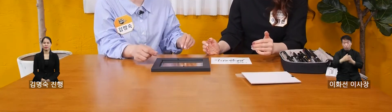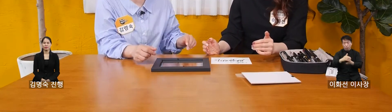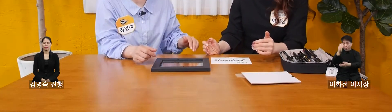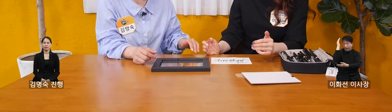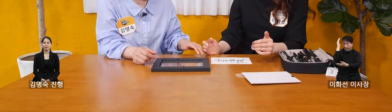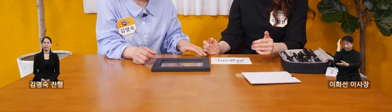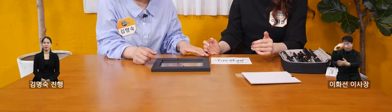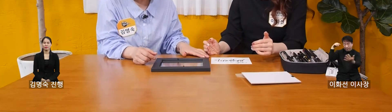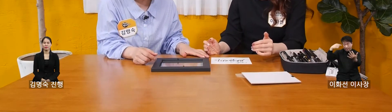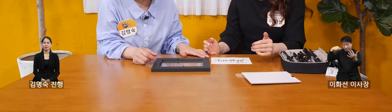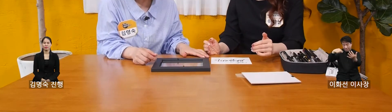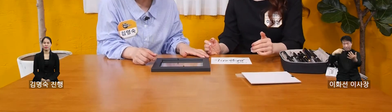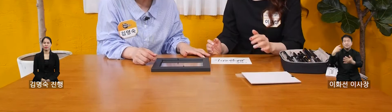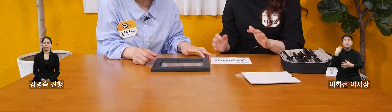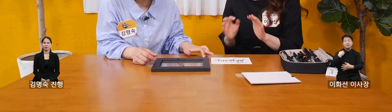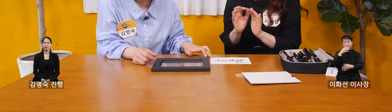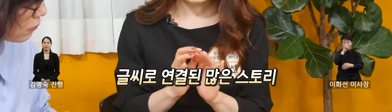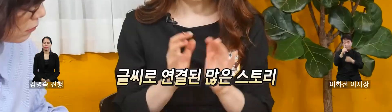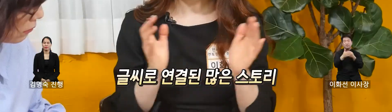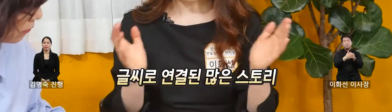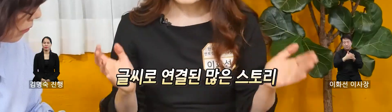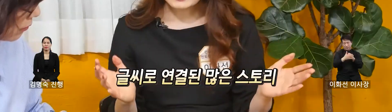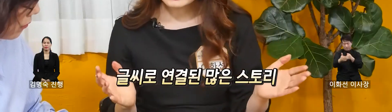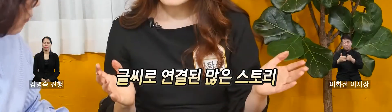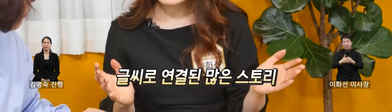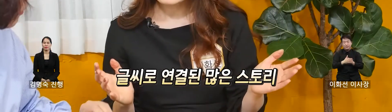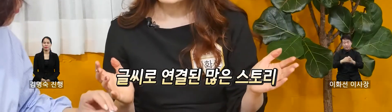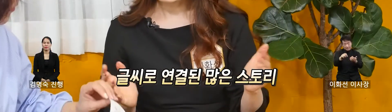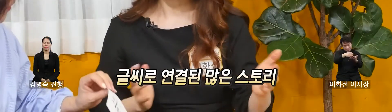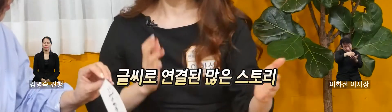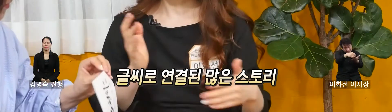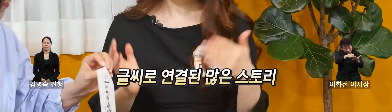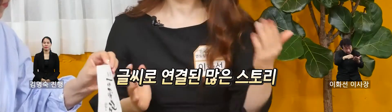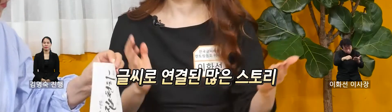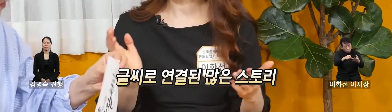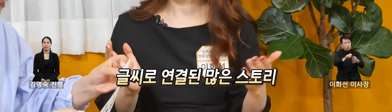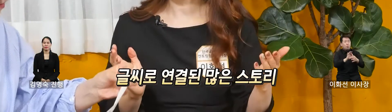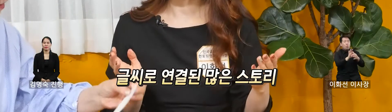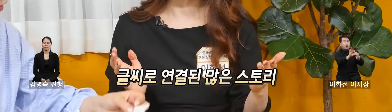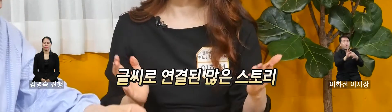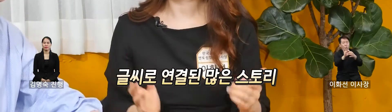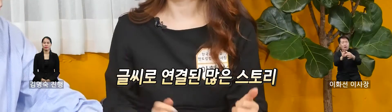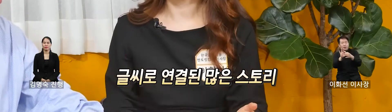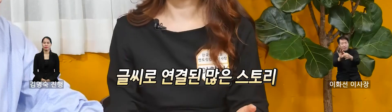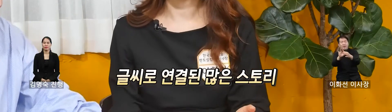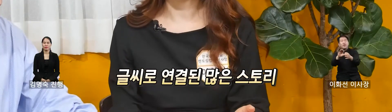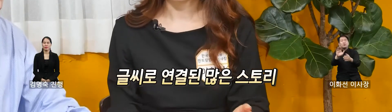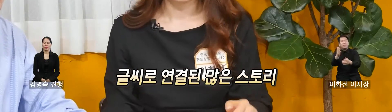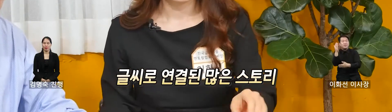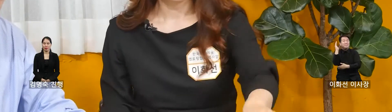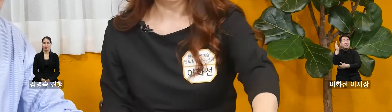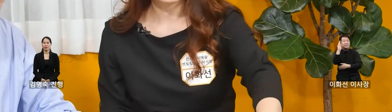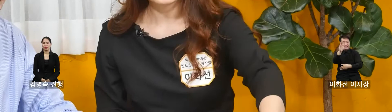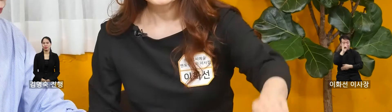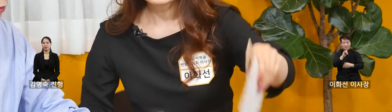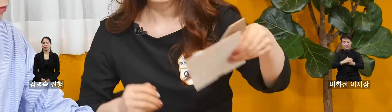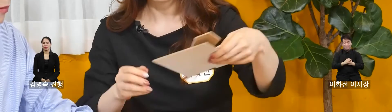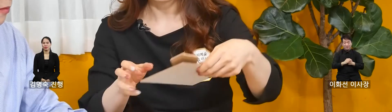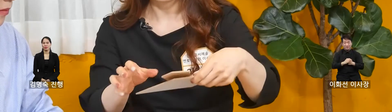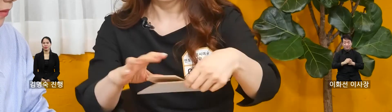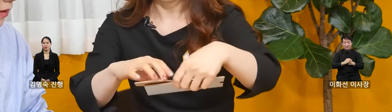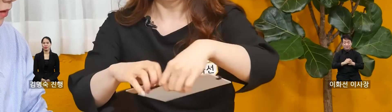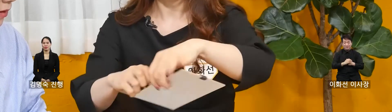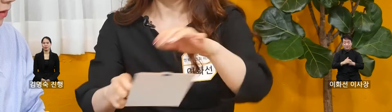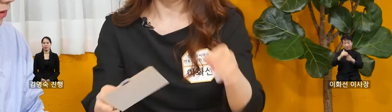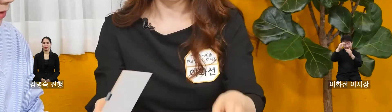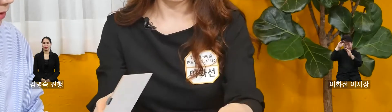이런 부분에서도 역할을 해주기 때문에 글씨로 연결된 많은 스토리가 있어요. 그래서 그런